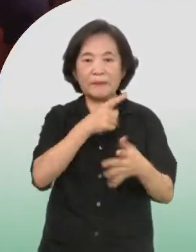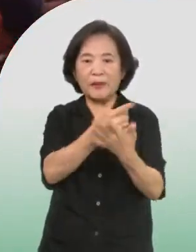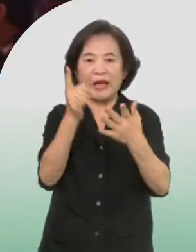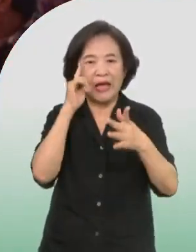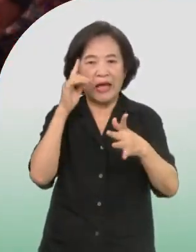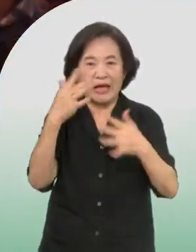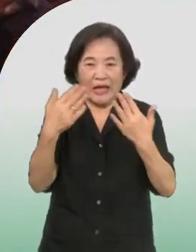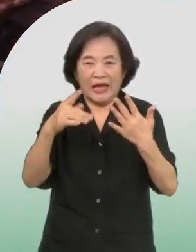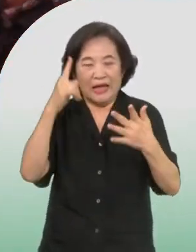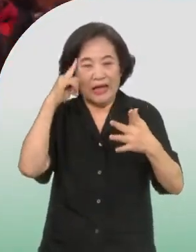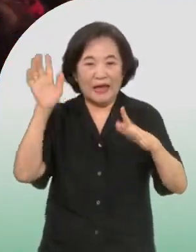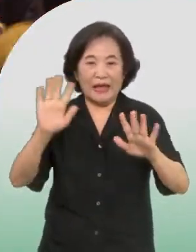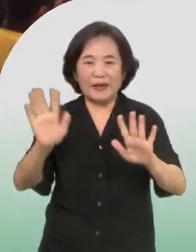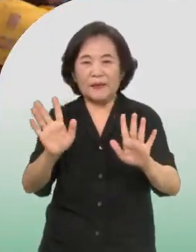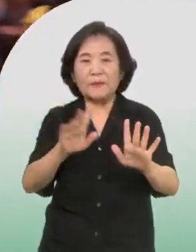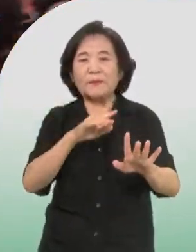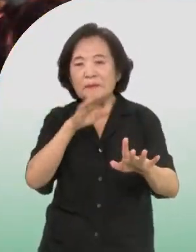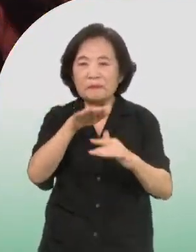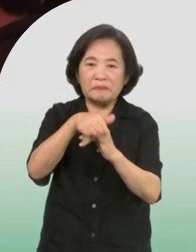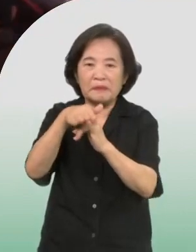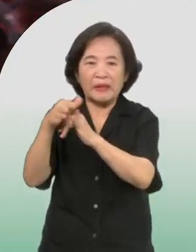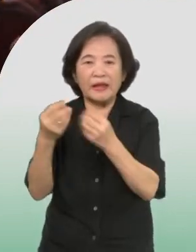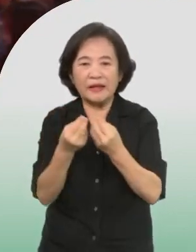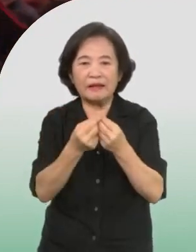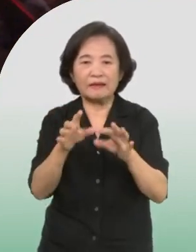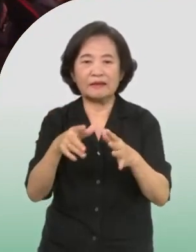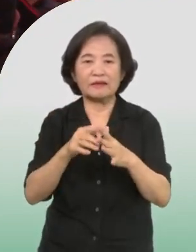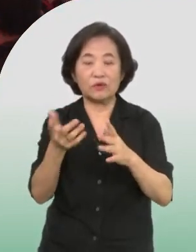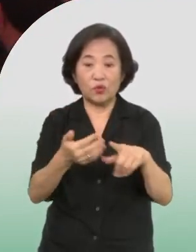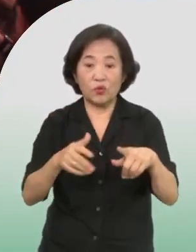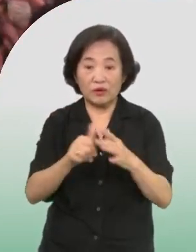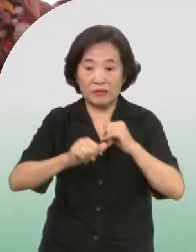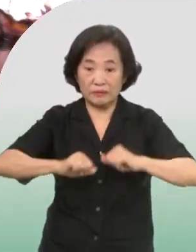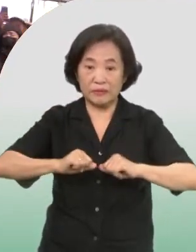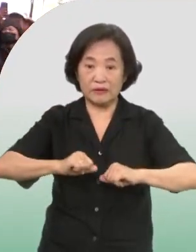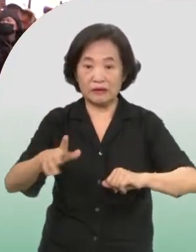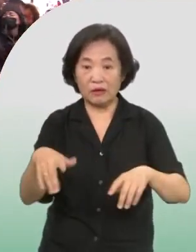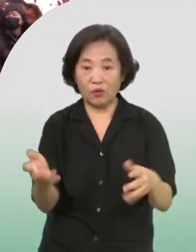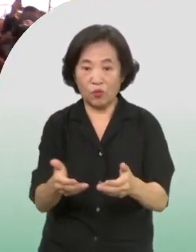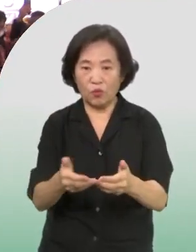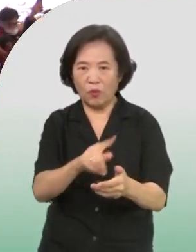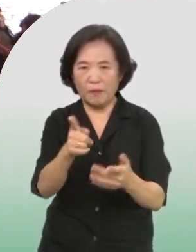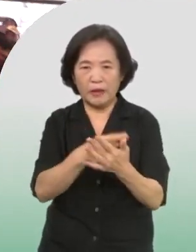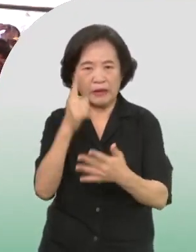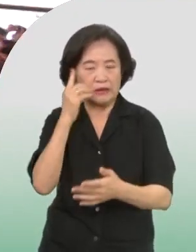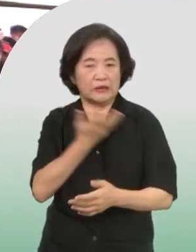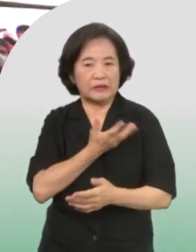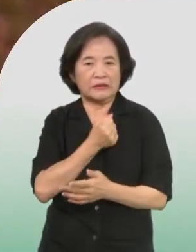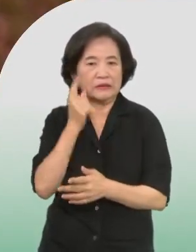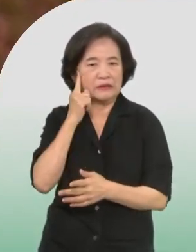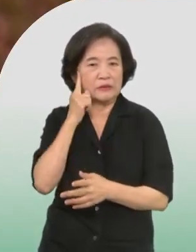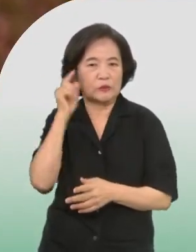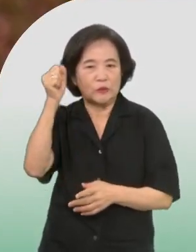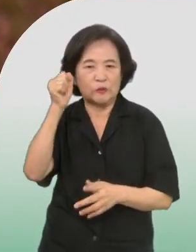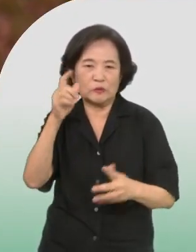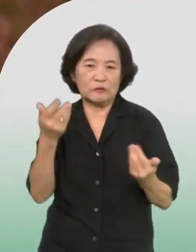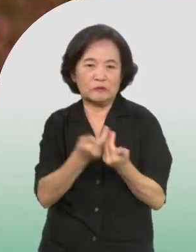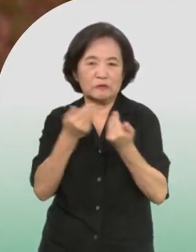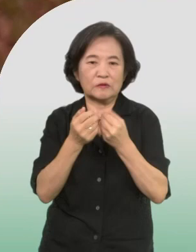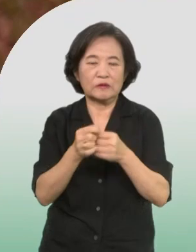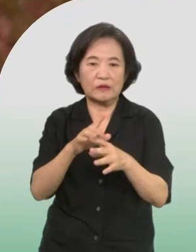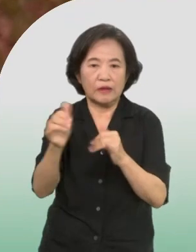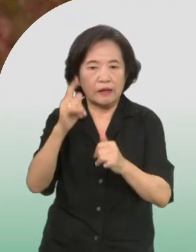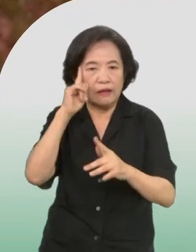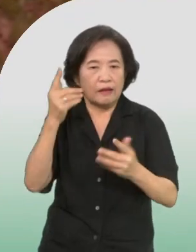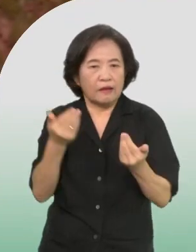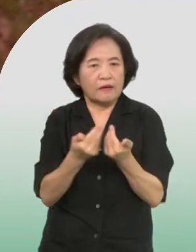做出非法的动作。 福建什么样延期开发深深争议，地方民众心意还在土激烈抗争。面对民意